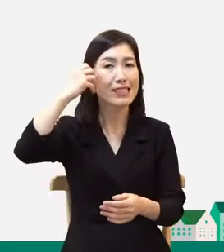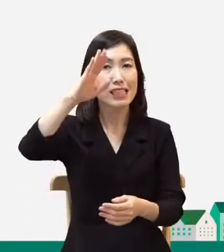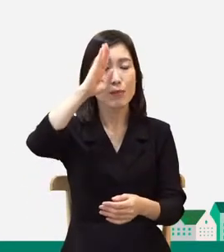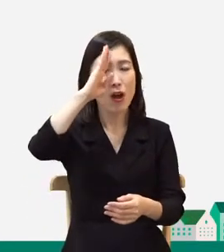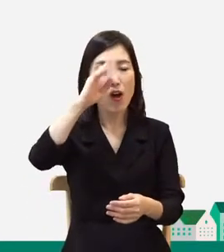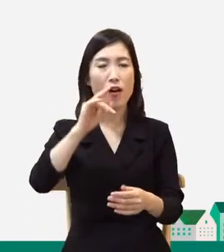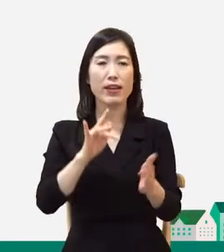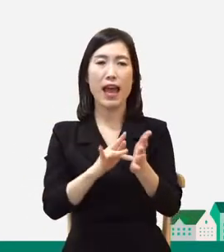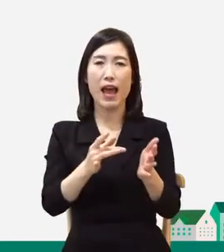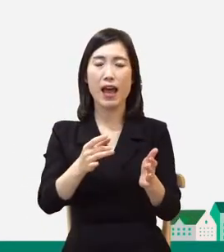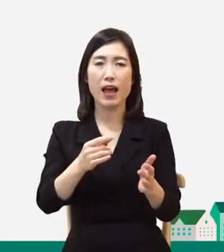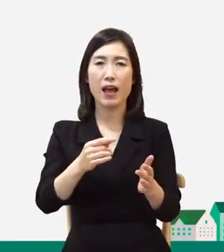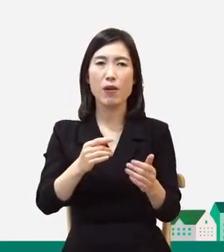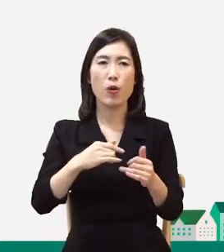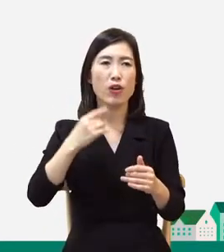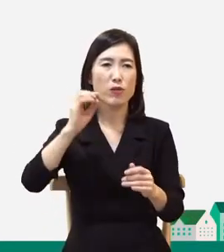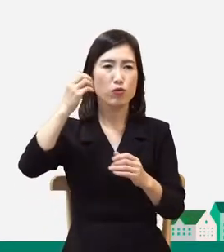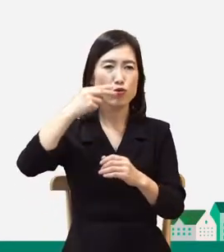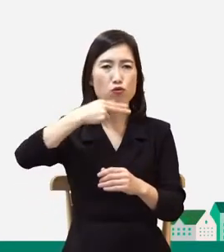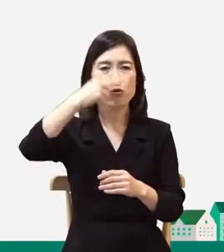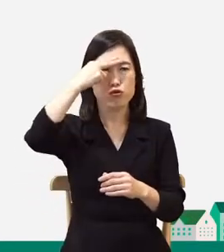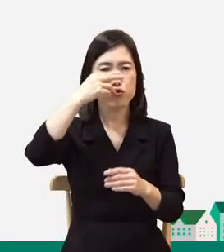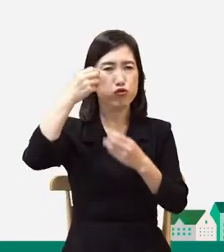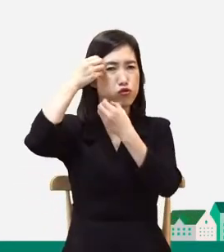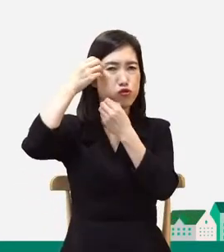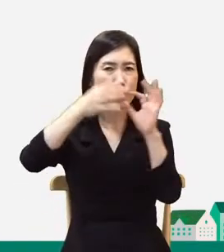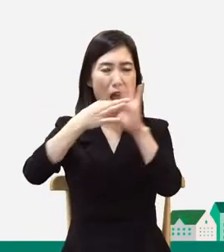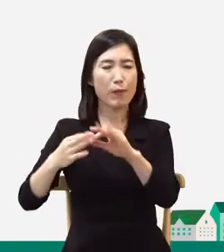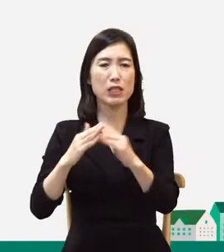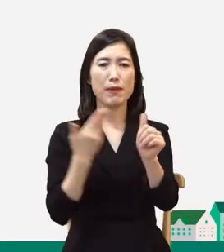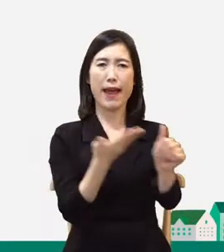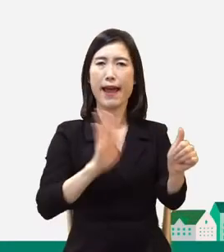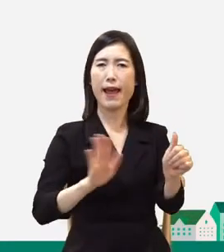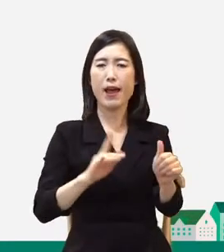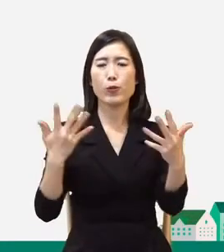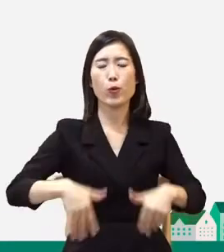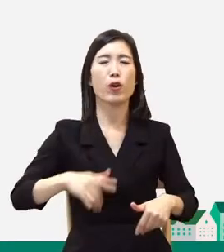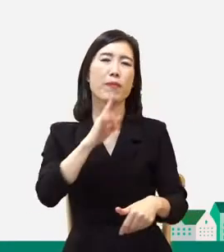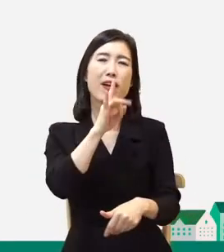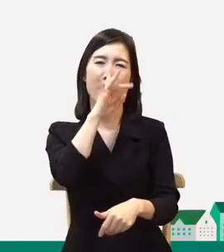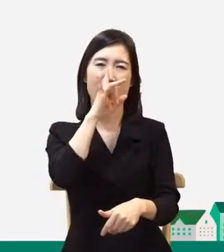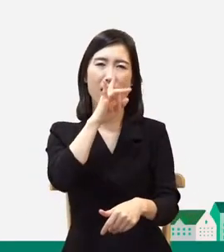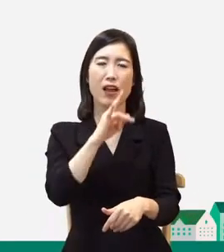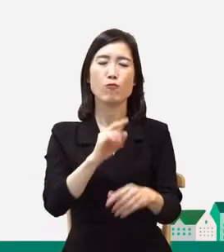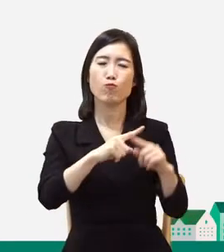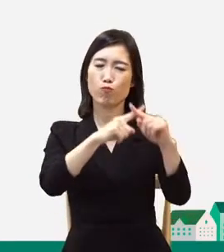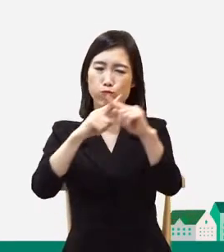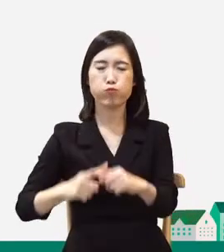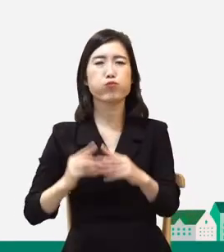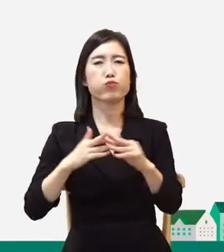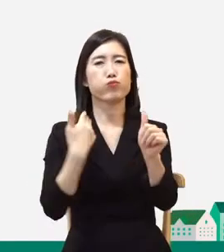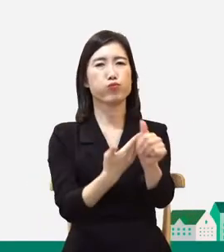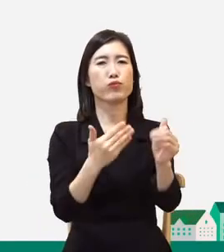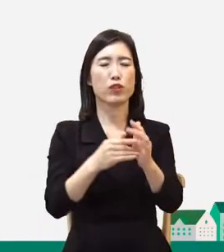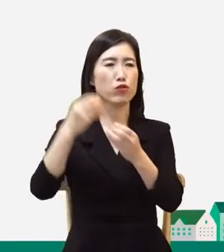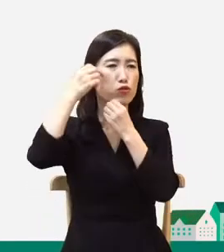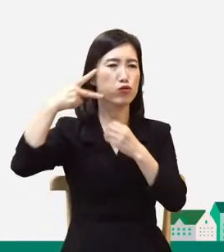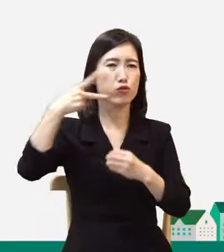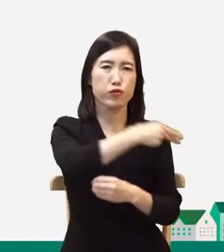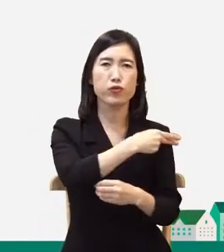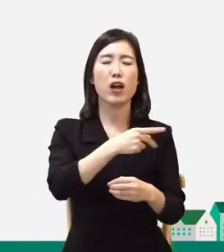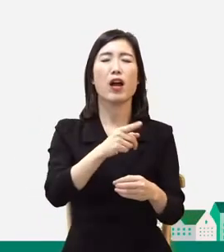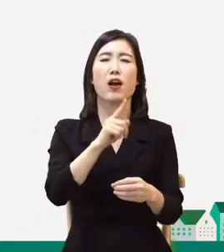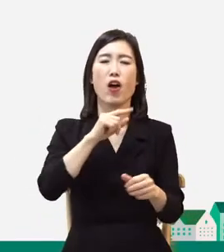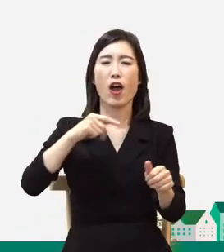중단이 서비스 종결 사유가 되지 않습니다. 또한 퇴거의 원인이 되지 않습니다. 알코올 중독 등의 문제에 대해서는 단주